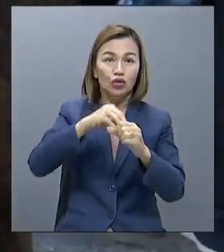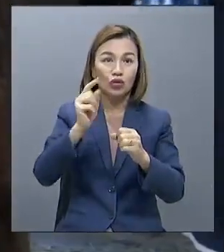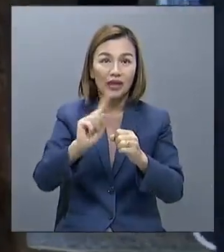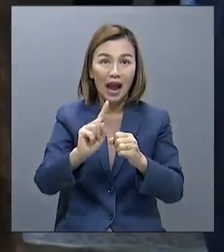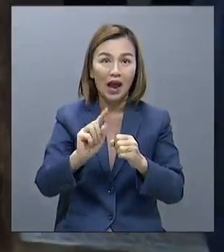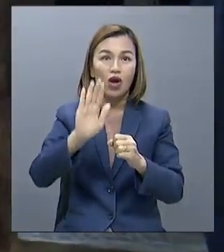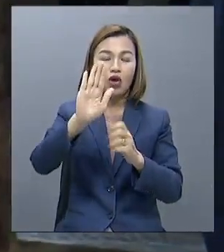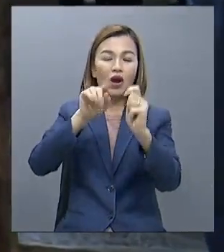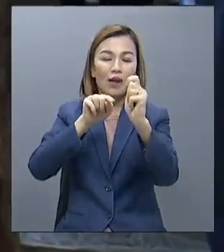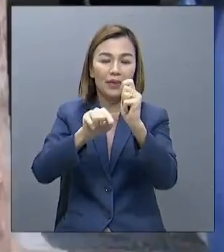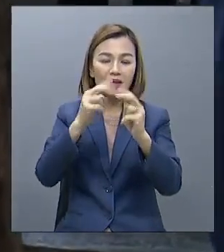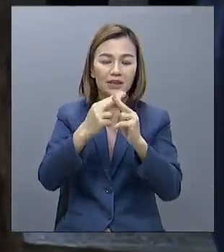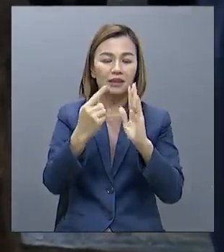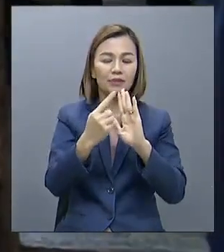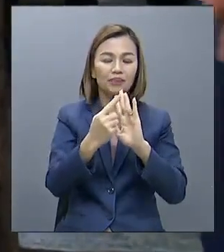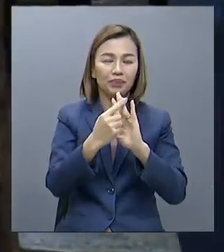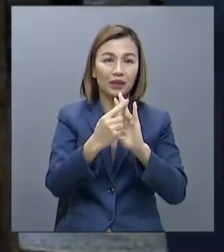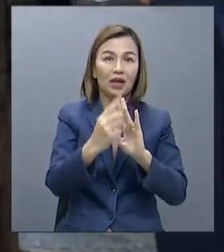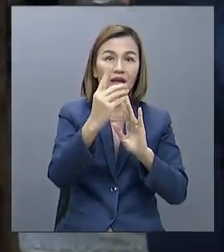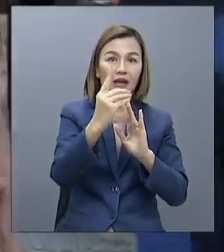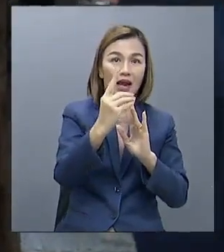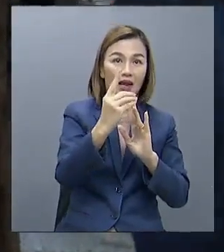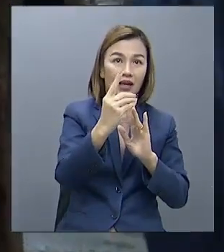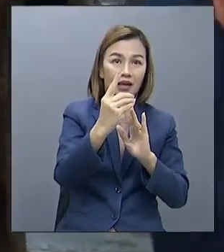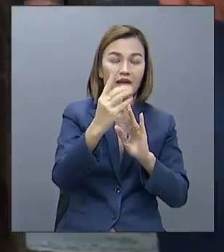ซึ่งเป็นพื้นที่ชายแดนไทยลาวนะคะเพื่อที่จะช่วยล